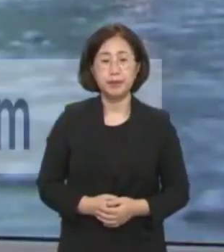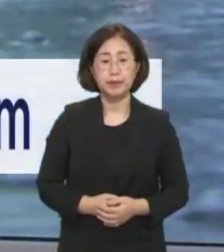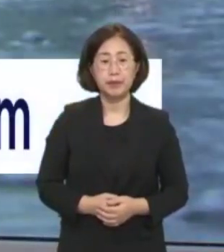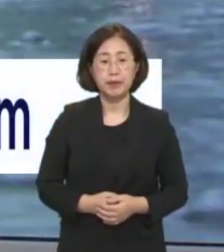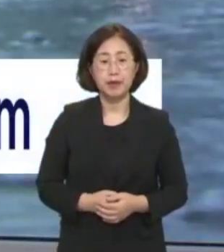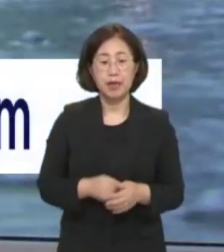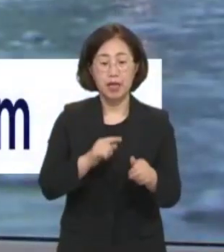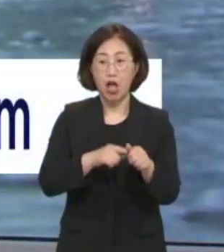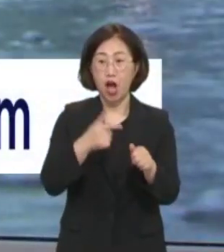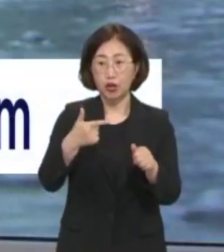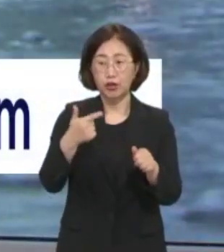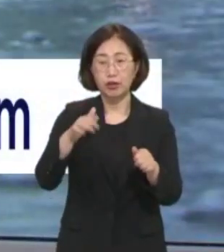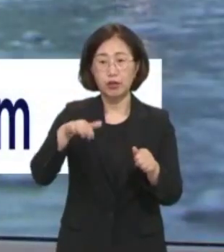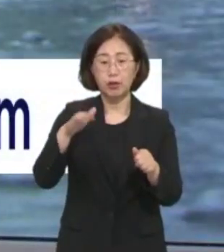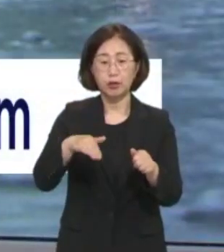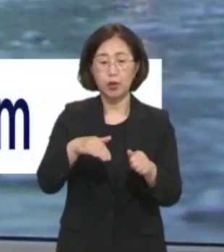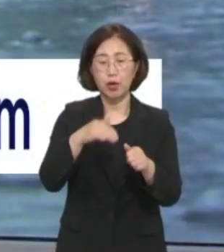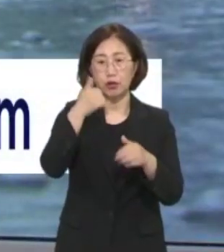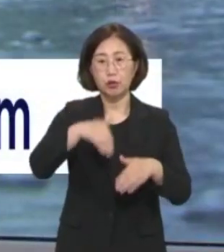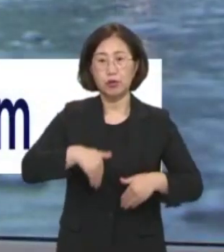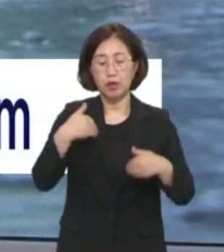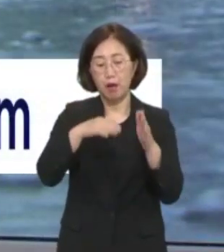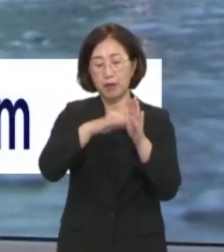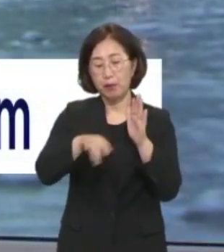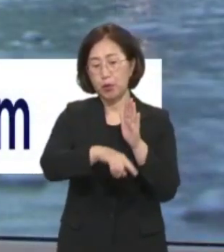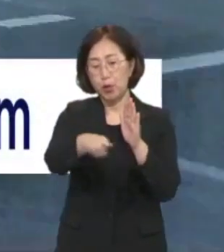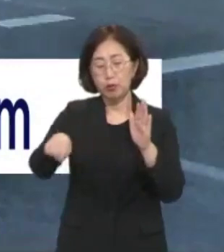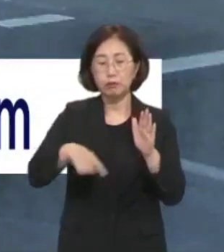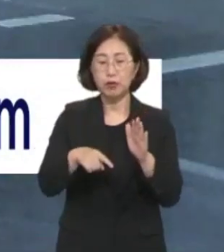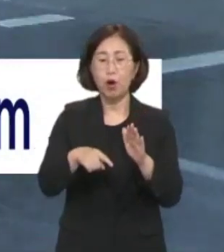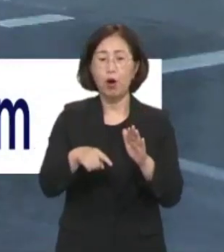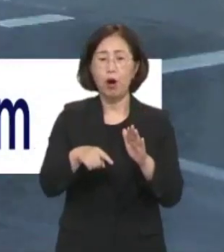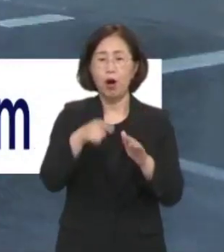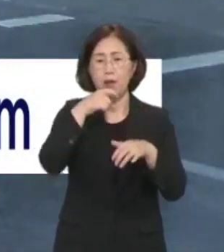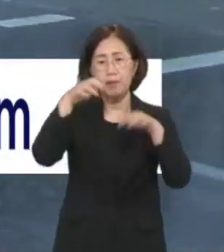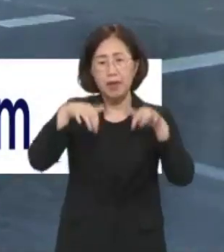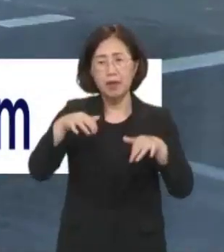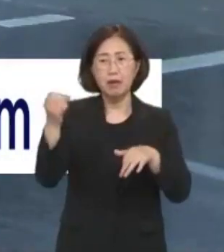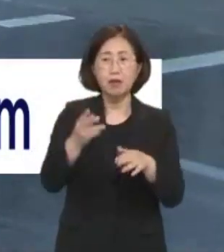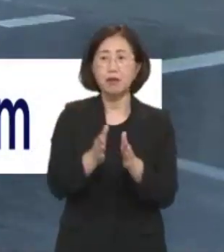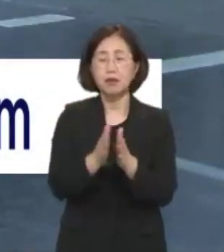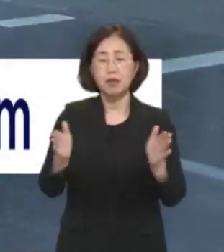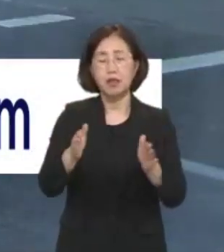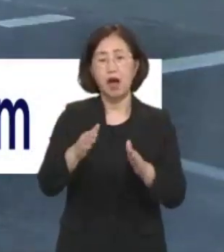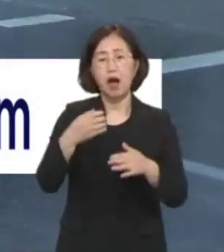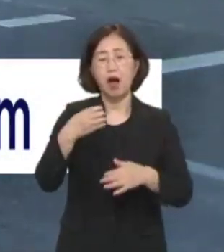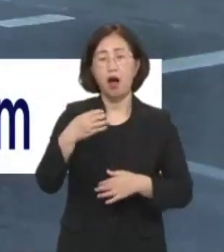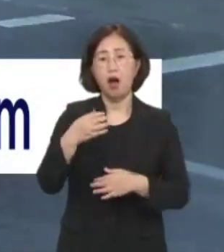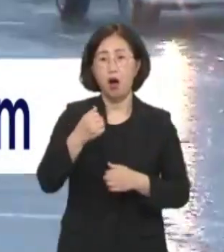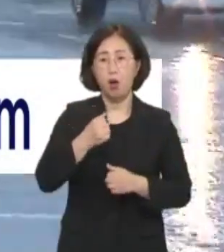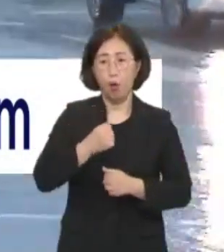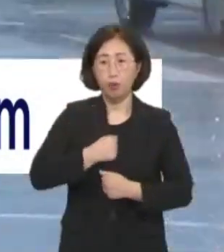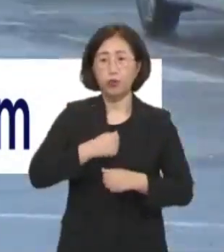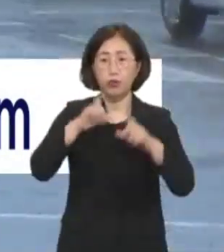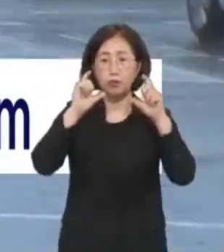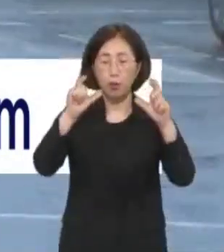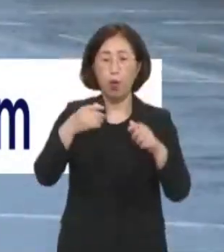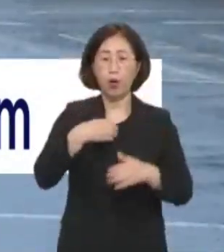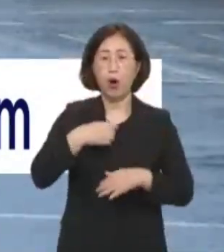퇴근길 무렵 충남 남동 내륙 지역부터 비가 다시 시작되면서 대전과 세종에 호우경보가, 호우주의보가